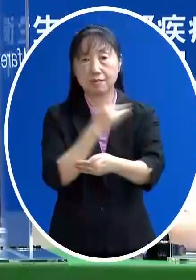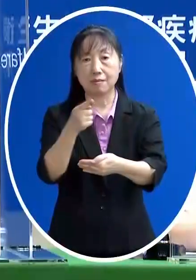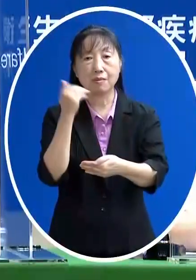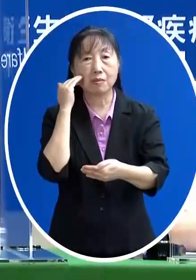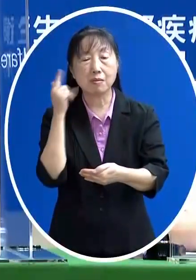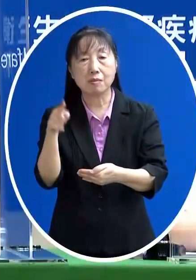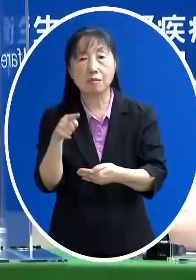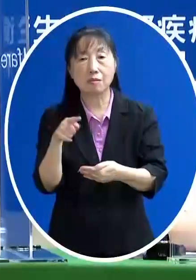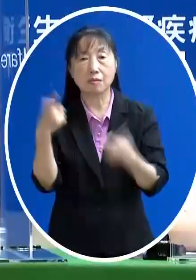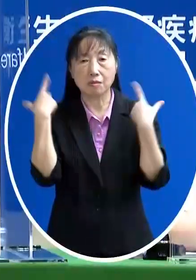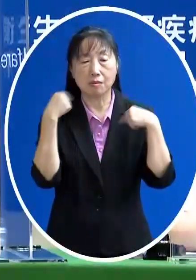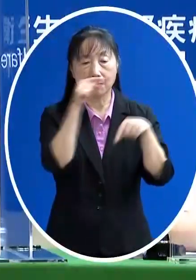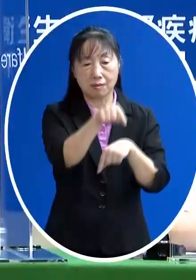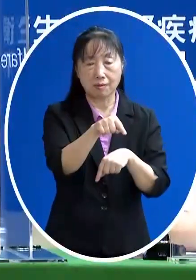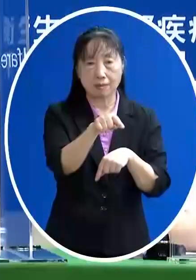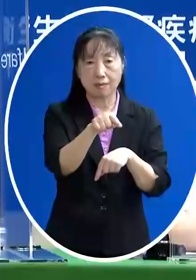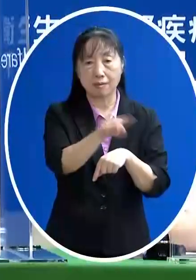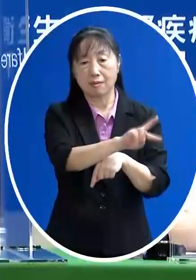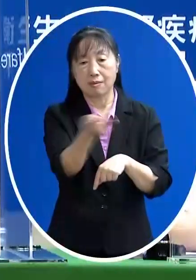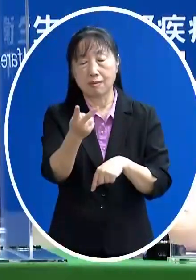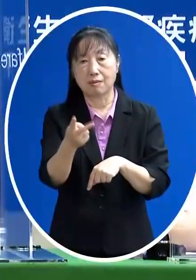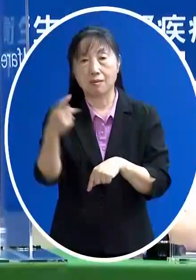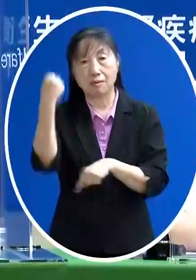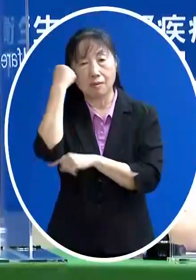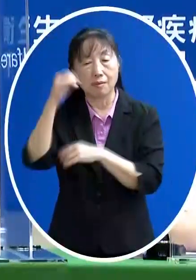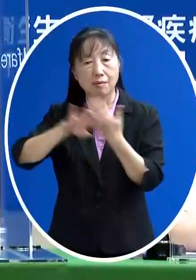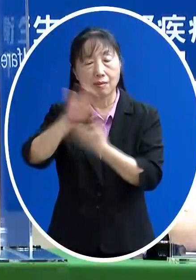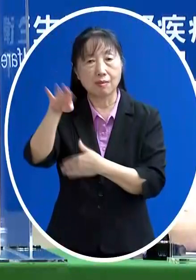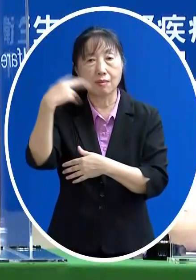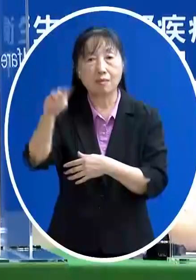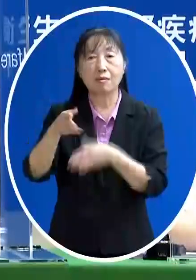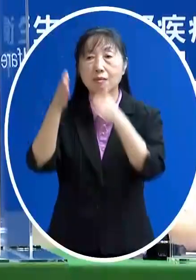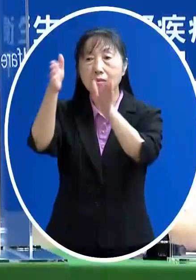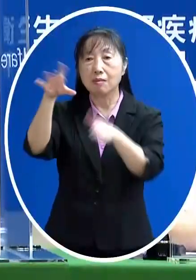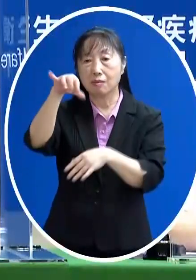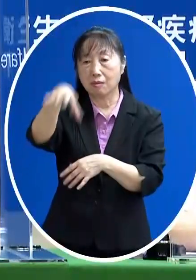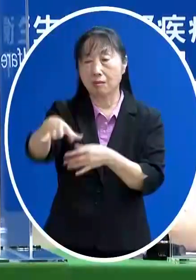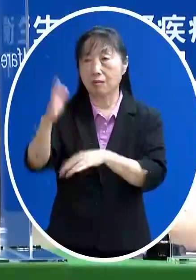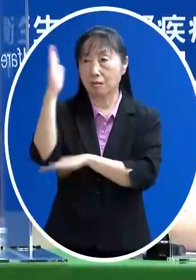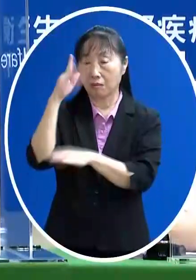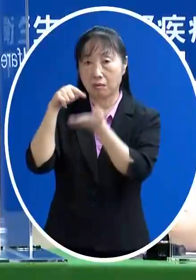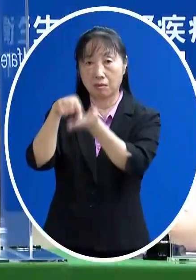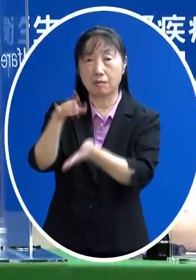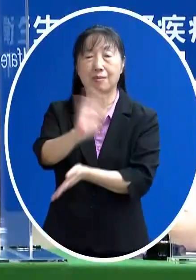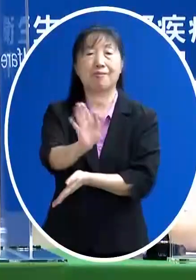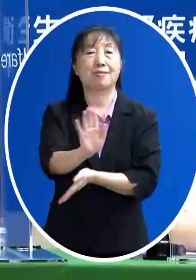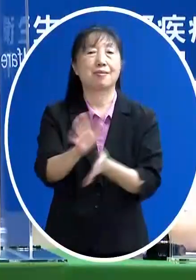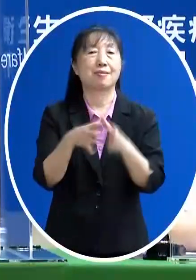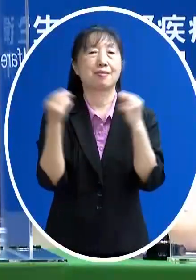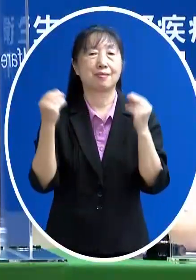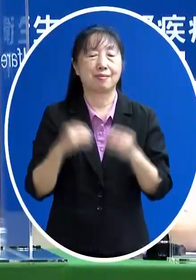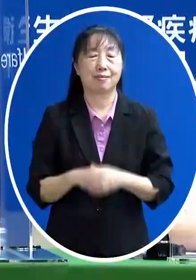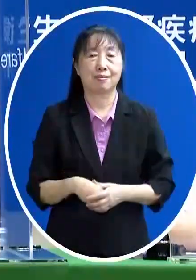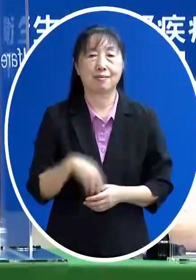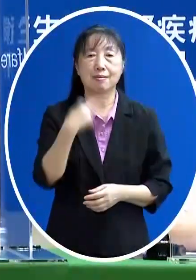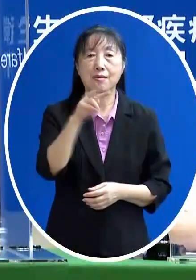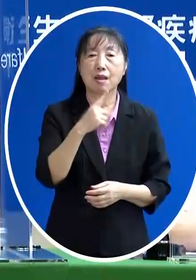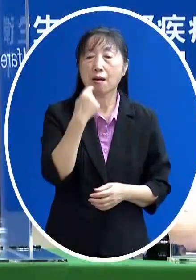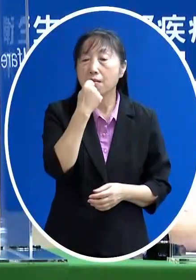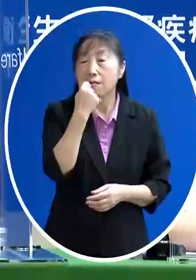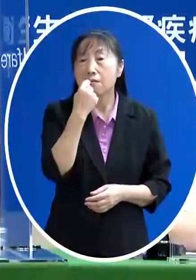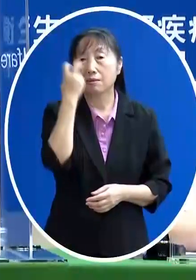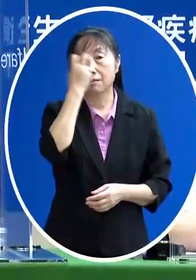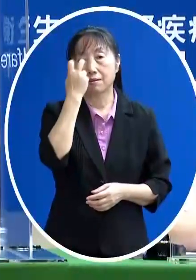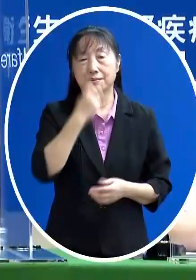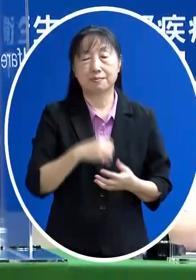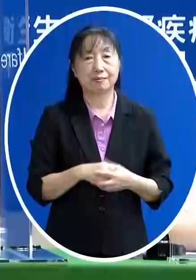要。再向这个地方政府去做申请了哈，那其他的哈，包括这个唾液筛检